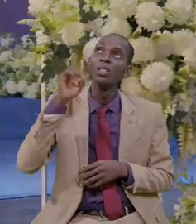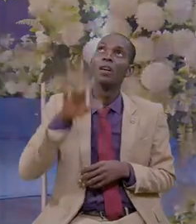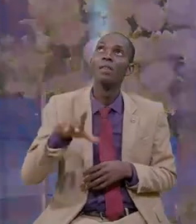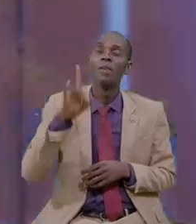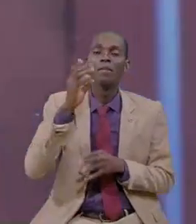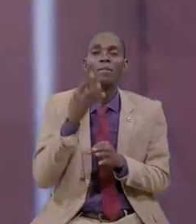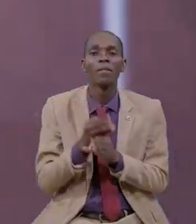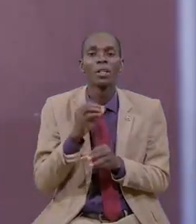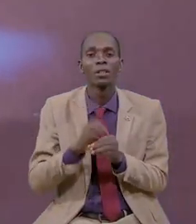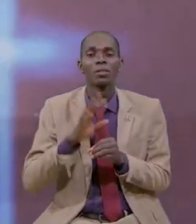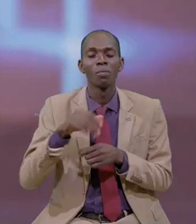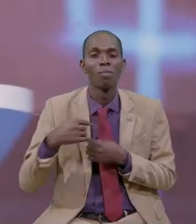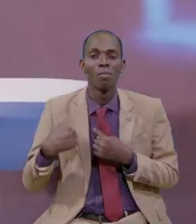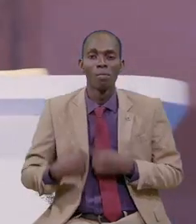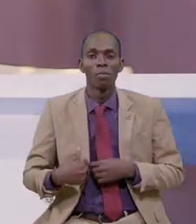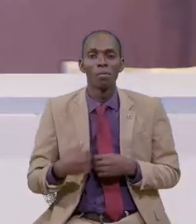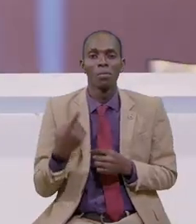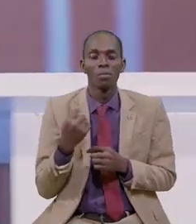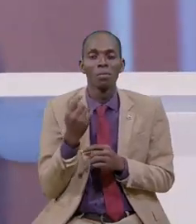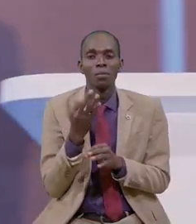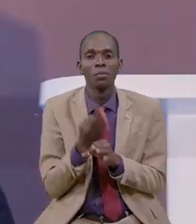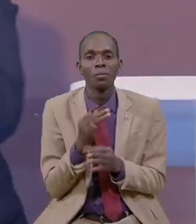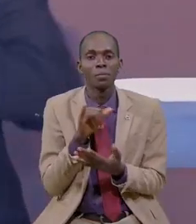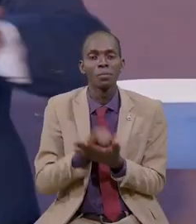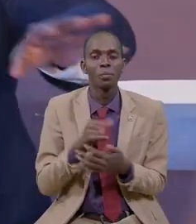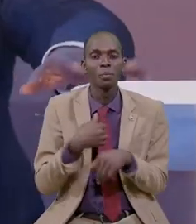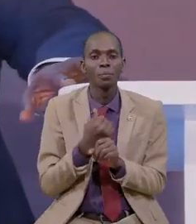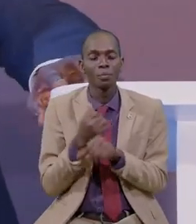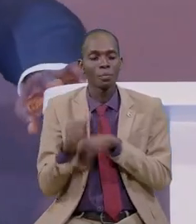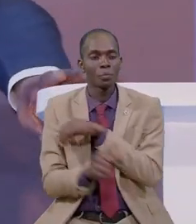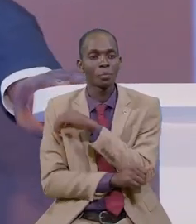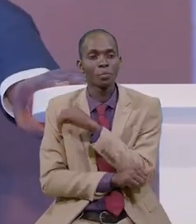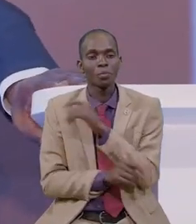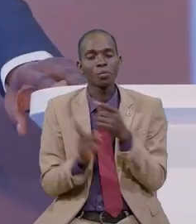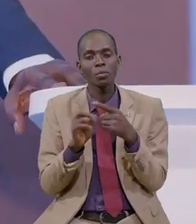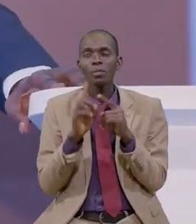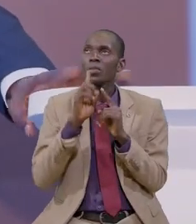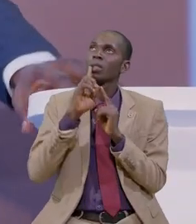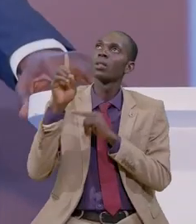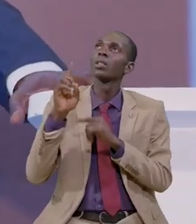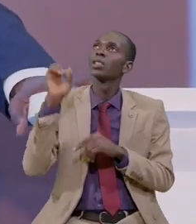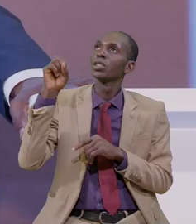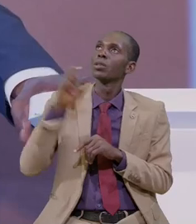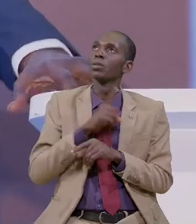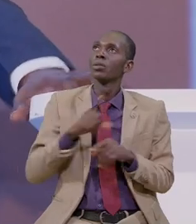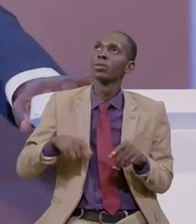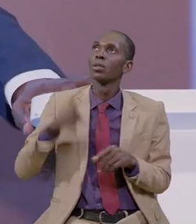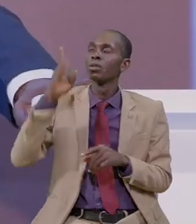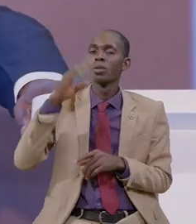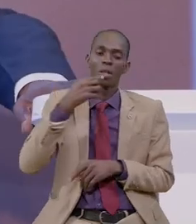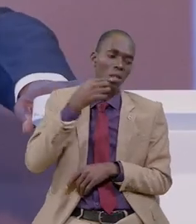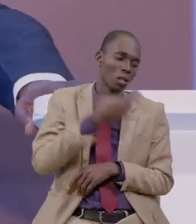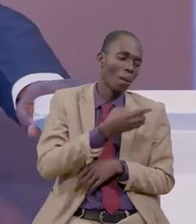ton cœur? La foi qui a amené Abraham à dire oui au Seigneur. Et Dieu dit, donne-moi cet